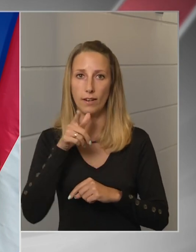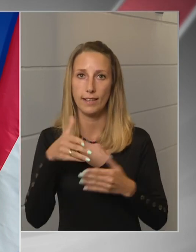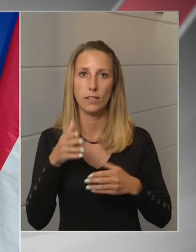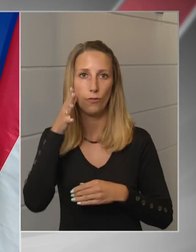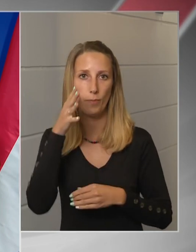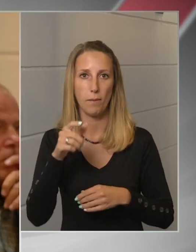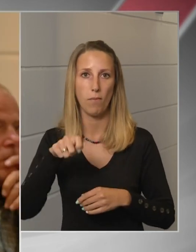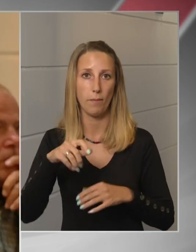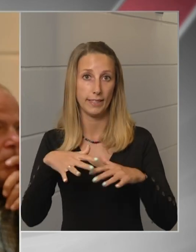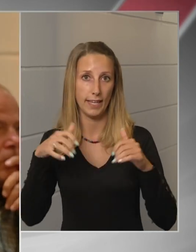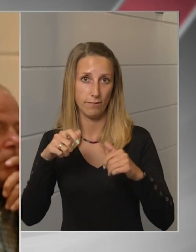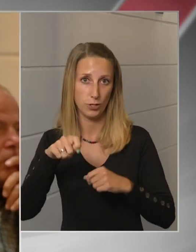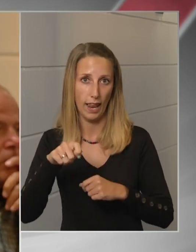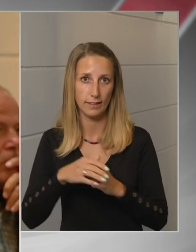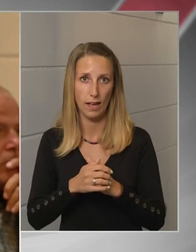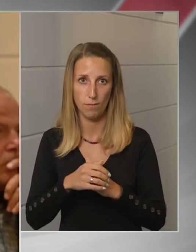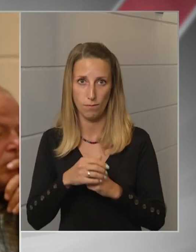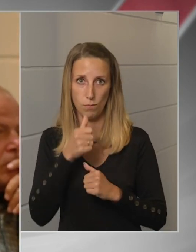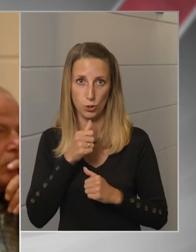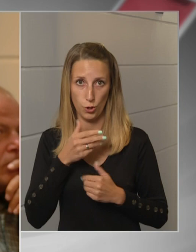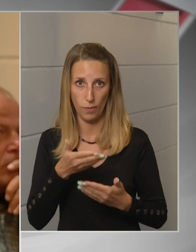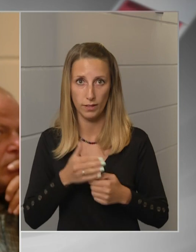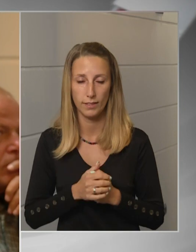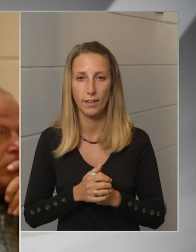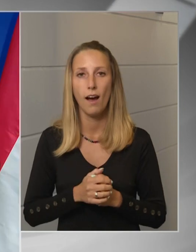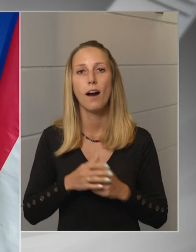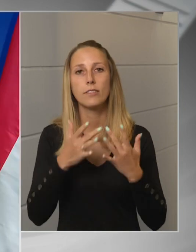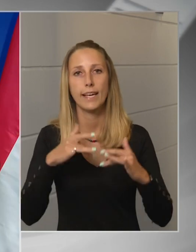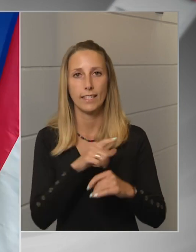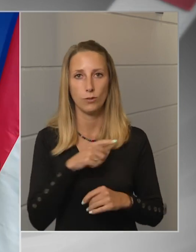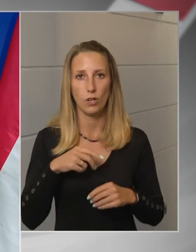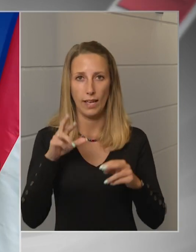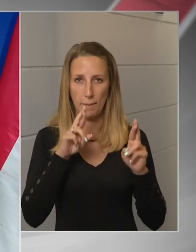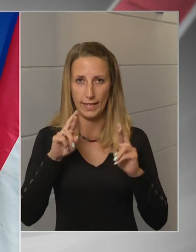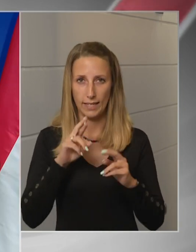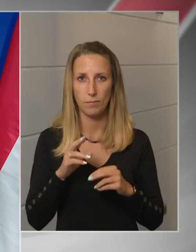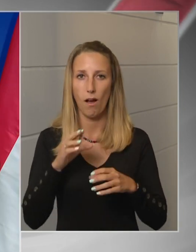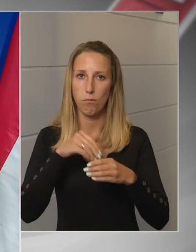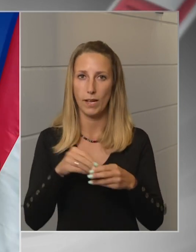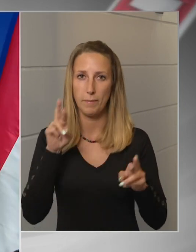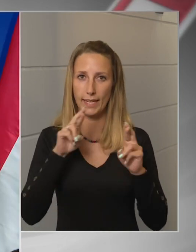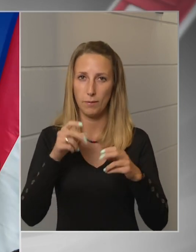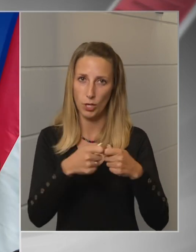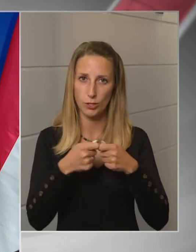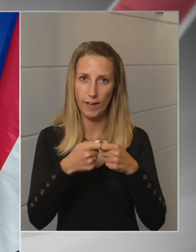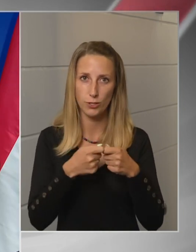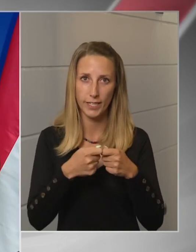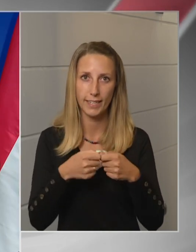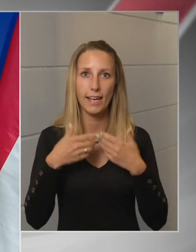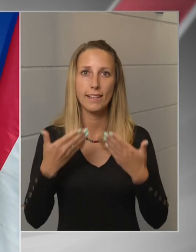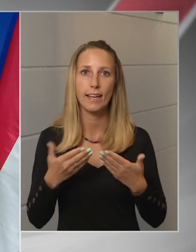jövőben parlament képviselete Pozsonyban? Az a helyzet, hogy csak reménykedem, és abban reménykedem, hogy a szövetség, tehát